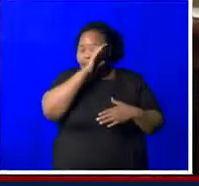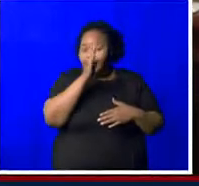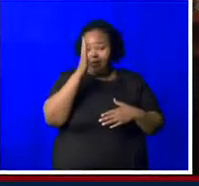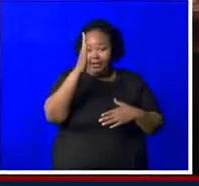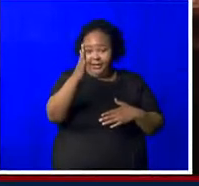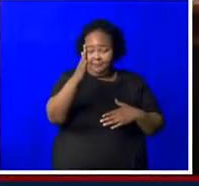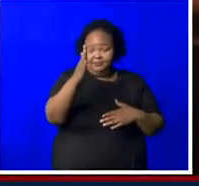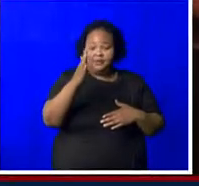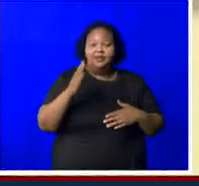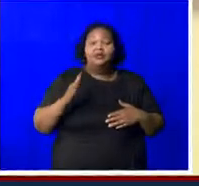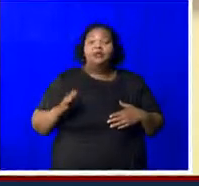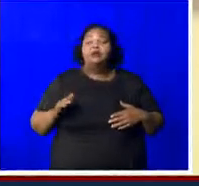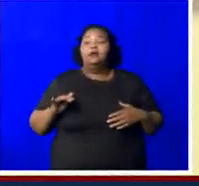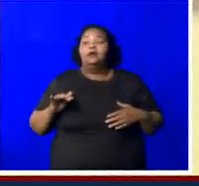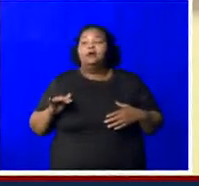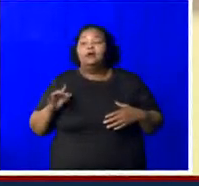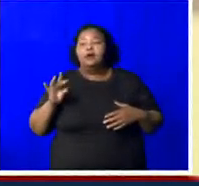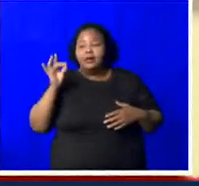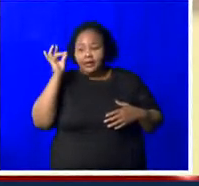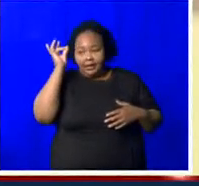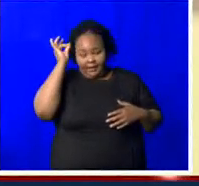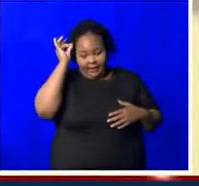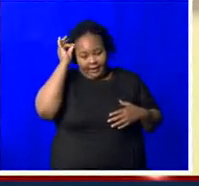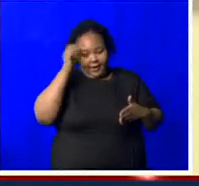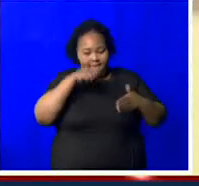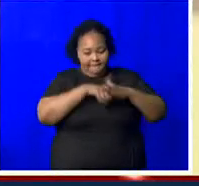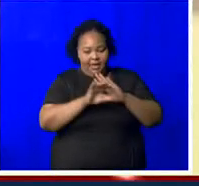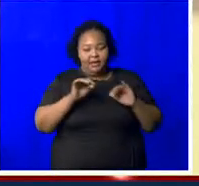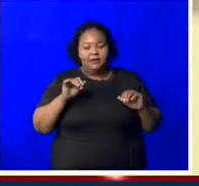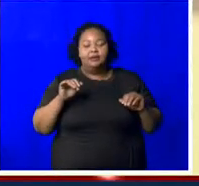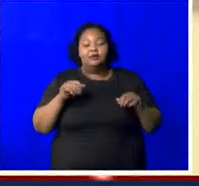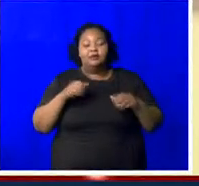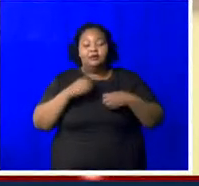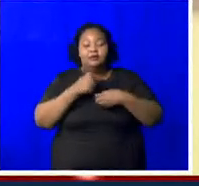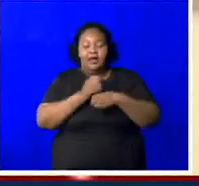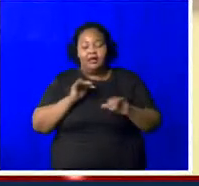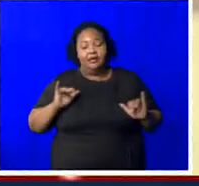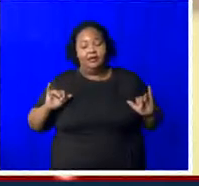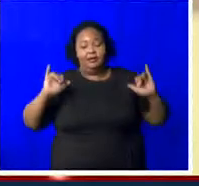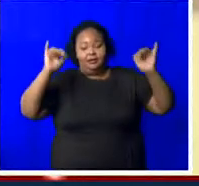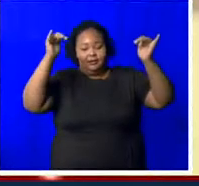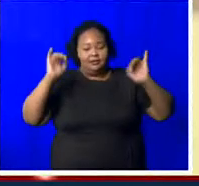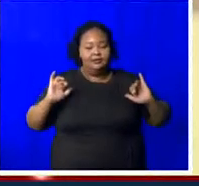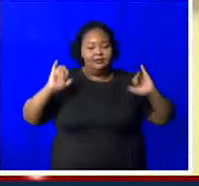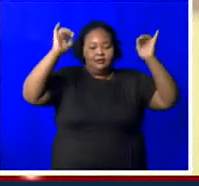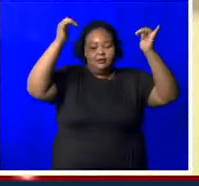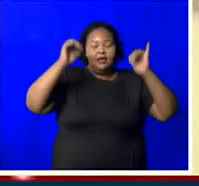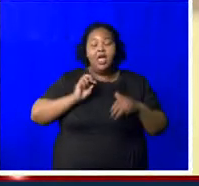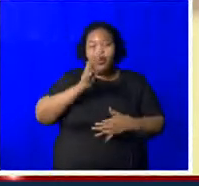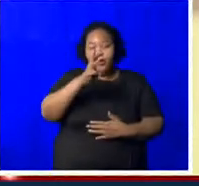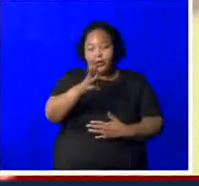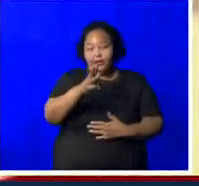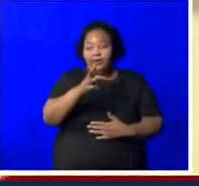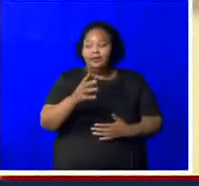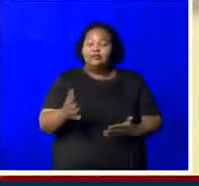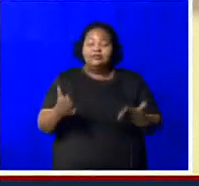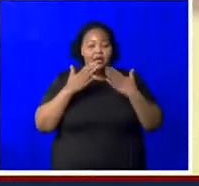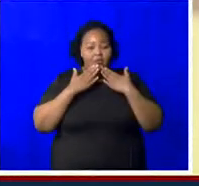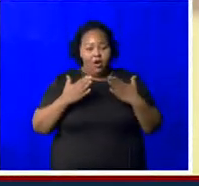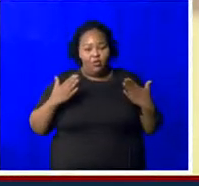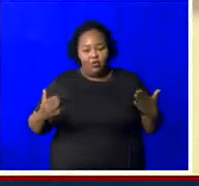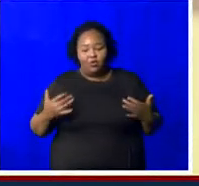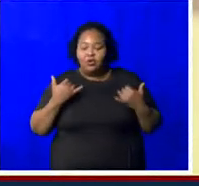Siyabonga kakhulu nje kuzivakashela kwayo ingwenyama. Siyabona emalungiselelo